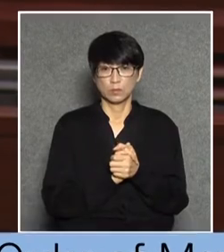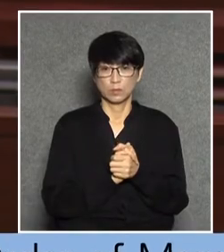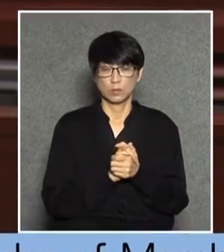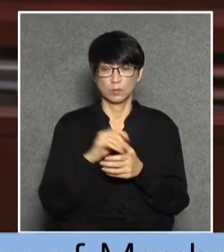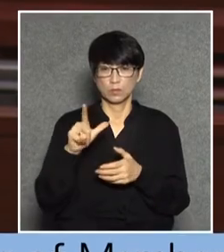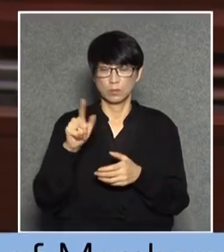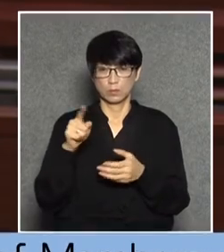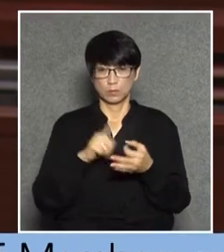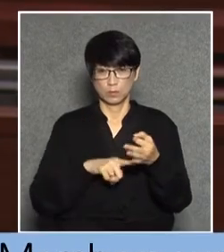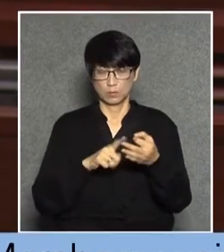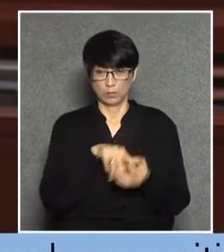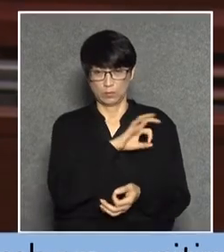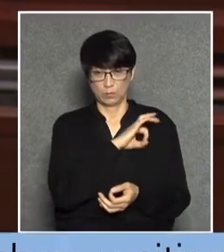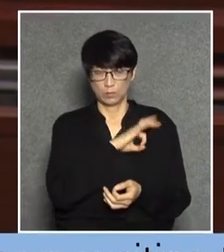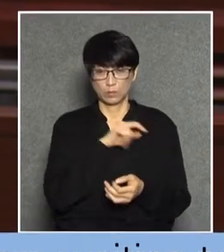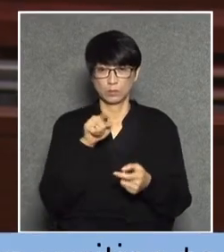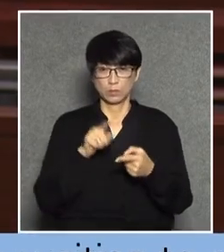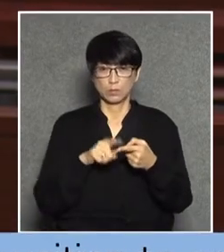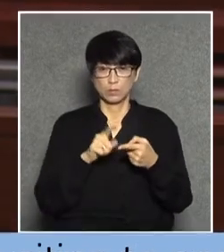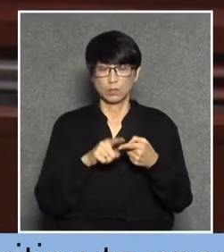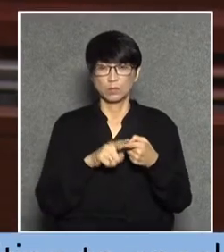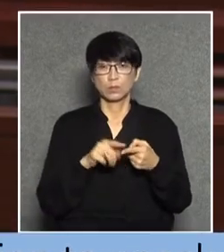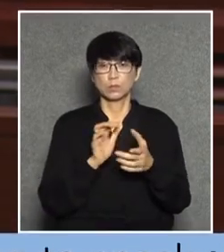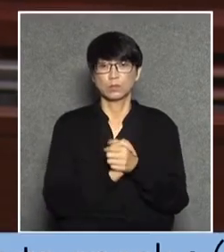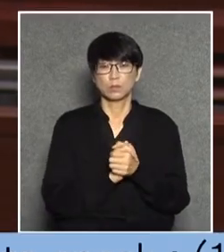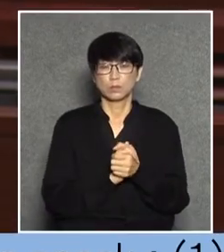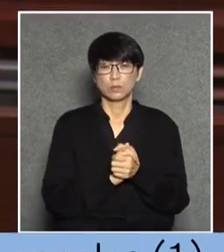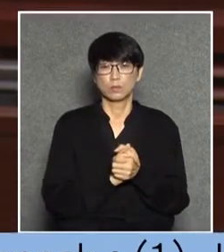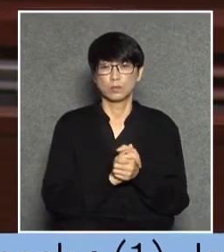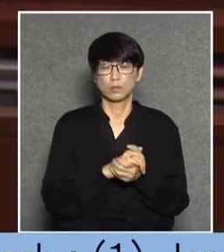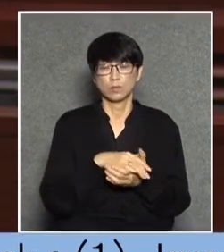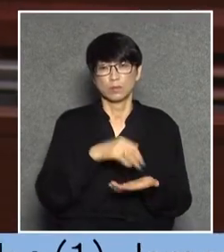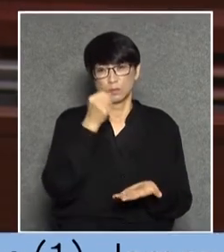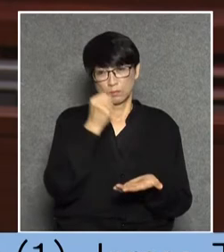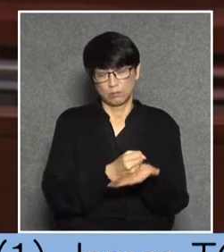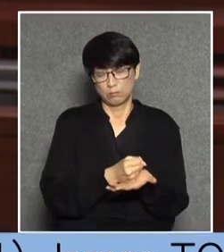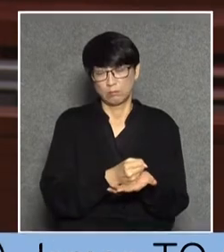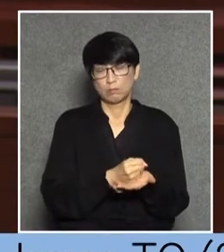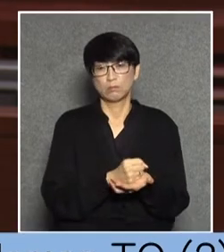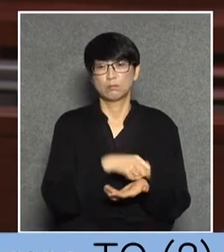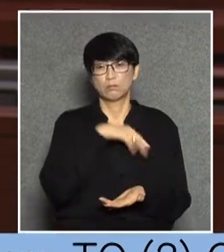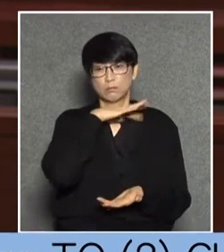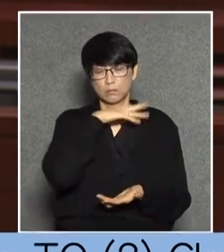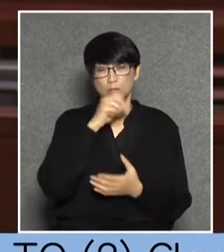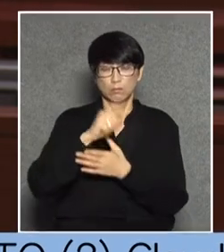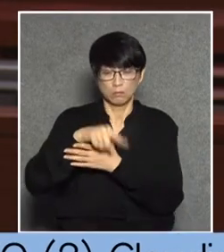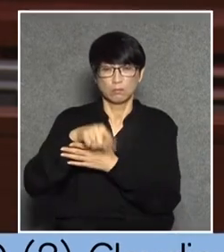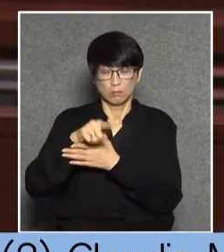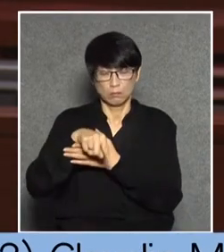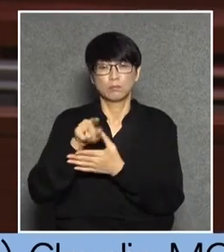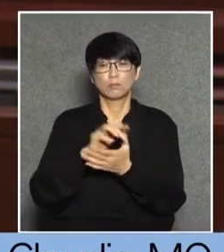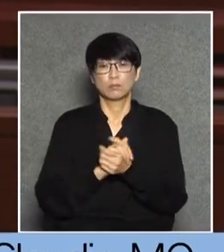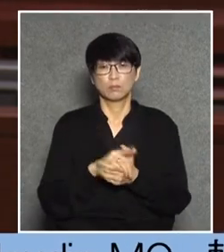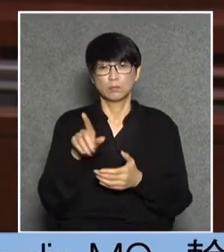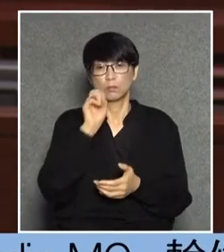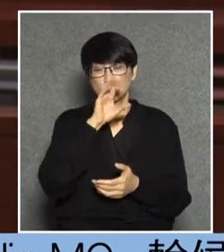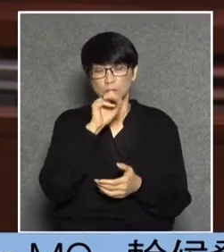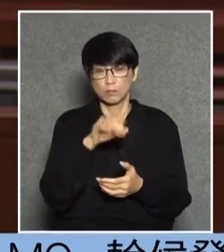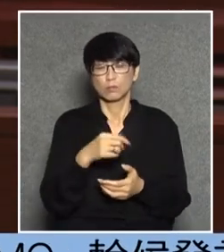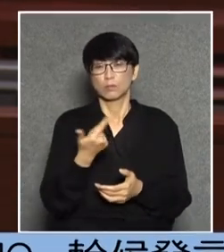個功能，一個就是 Tea House， 一個就是 Rubber Stamp， 夠曬啦，現在 我哋每讲一样嘢，讲到牙血